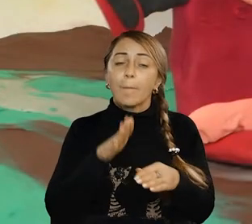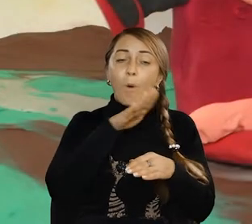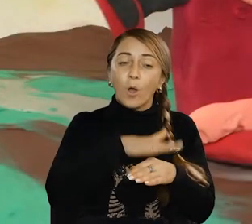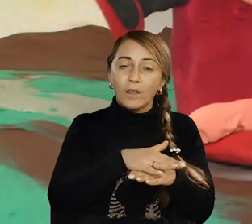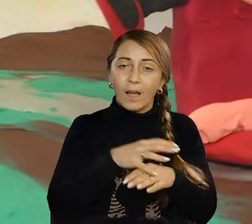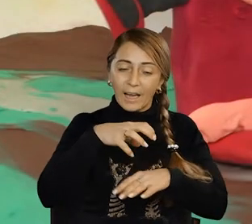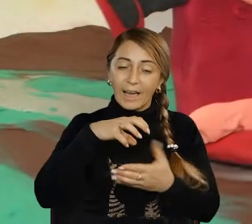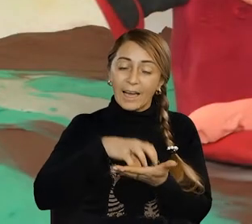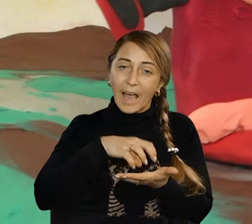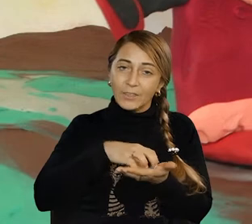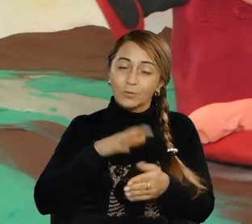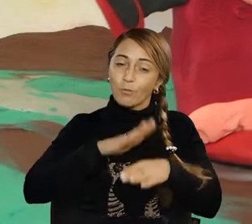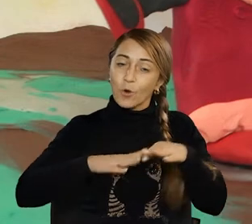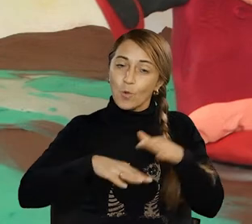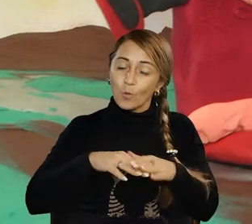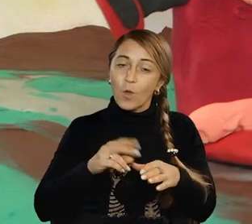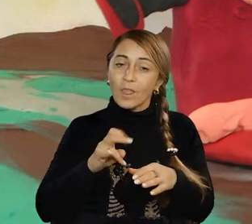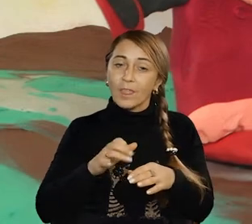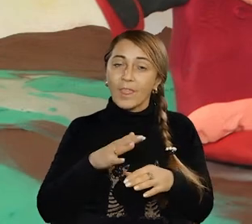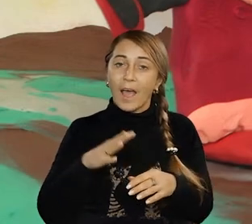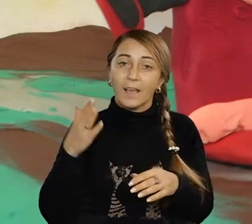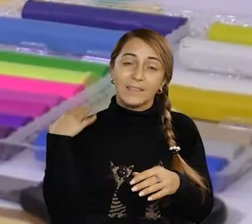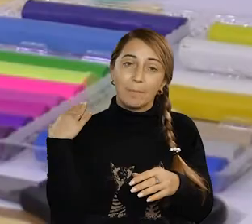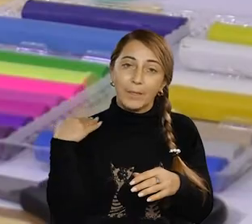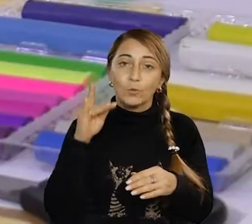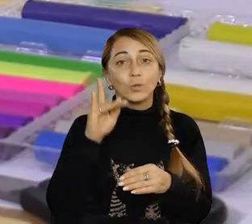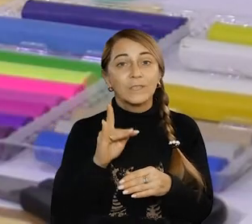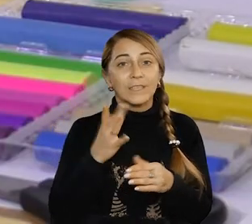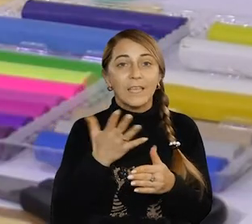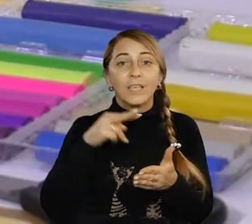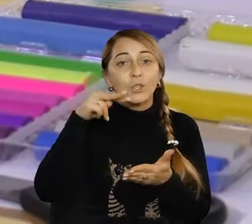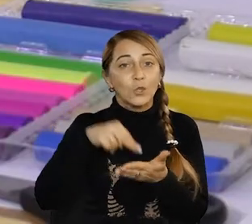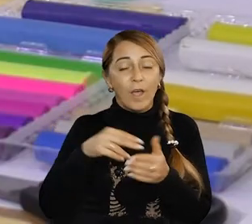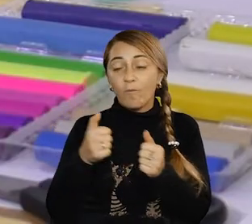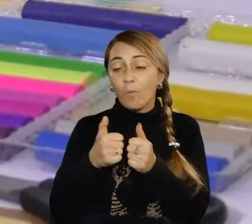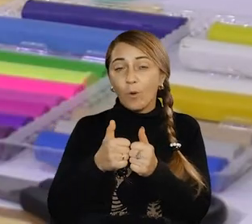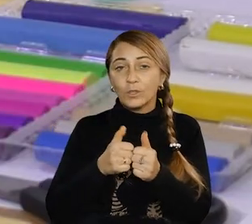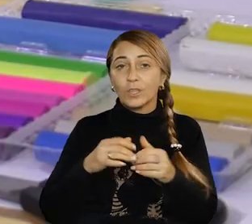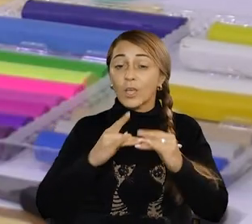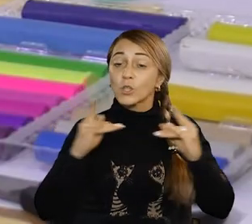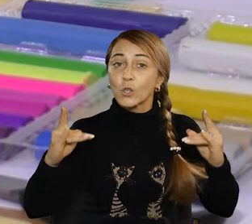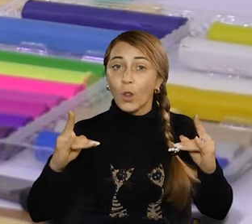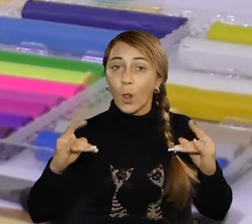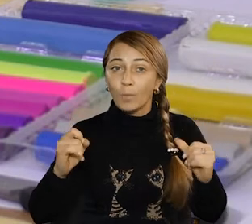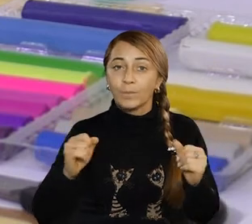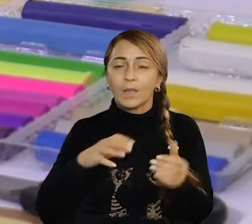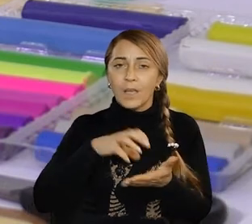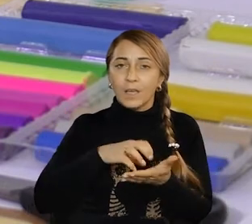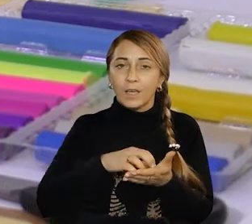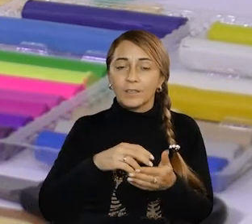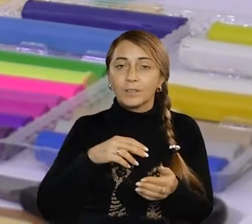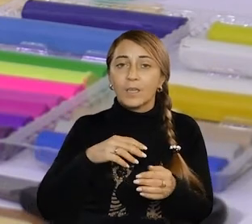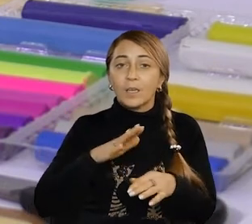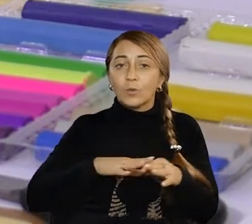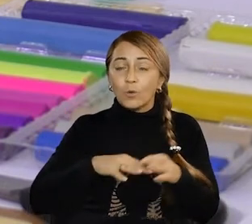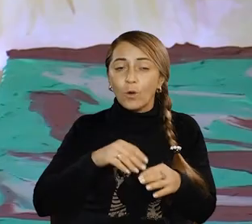поклала кексикову руку на спинку стільця, який стояв поруч із столом. Кекс провів